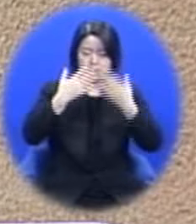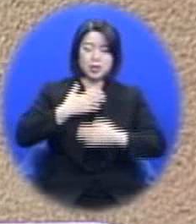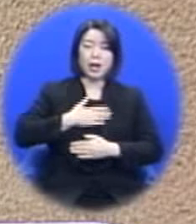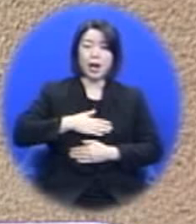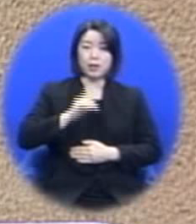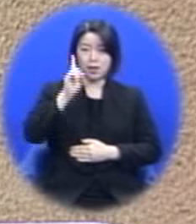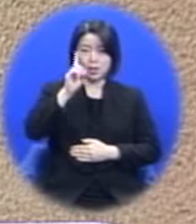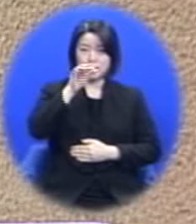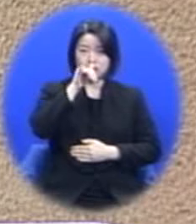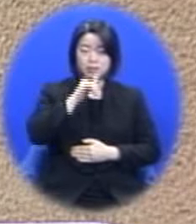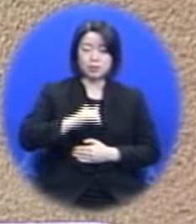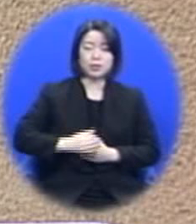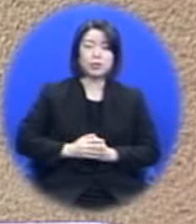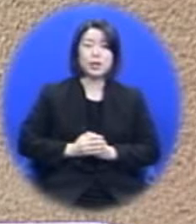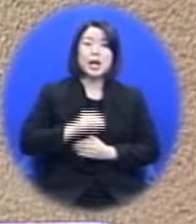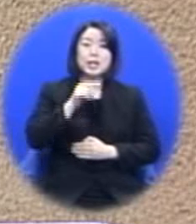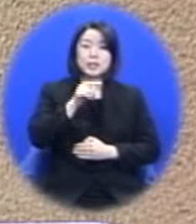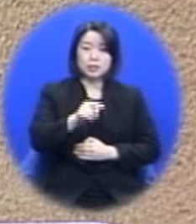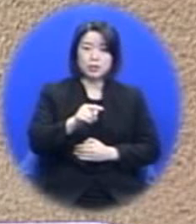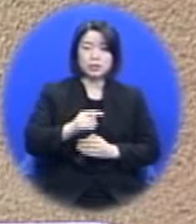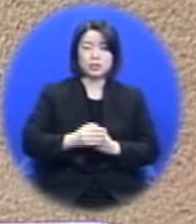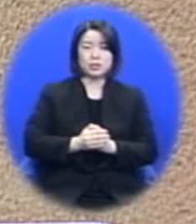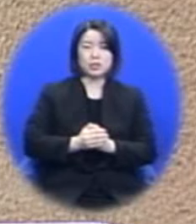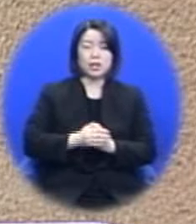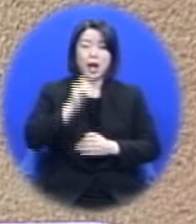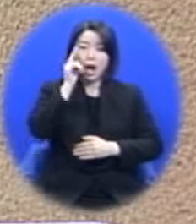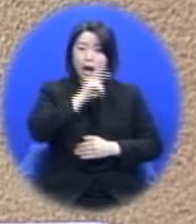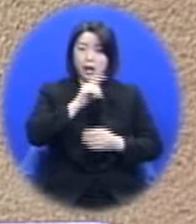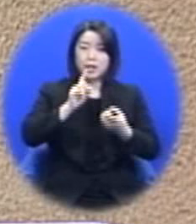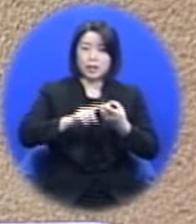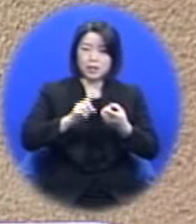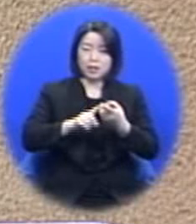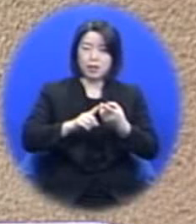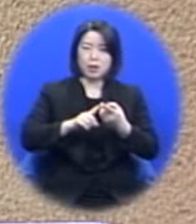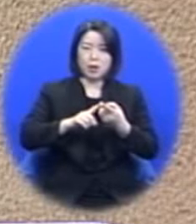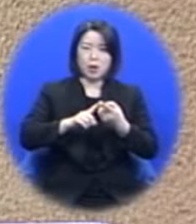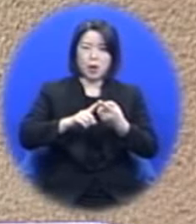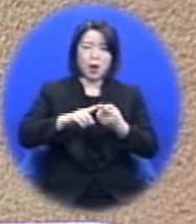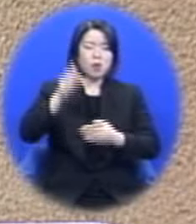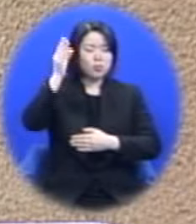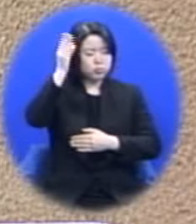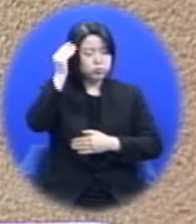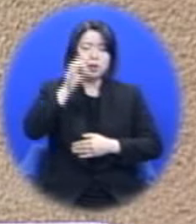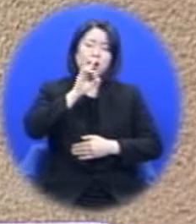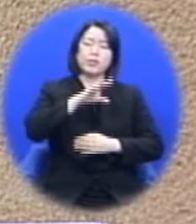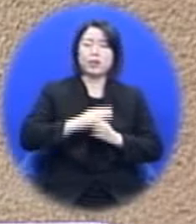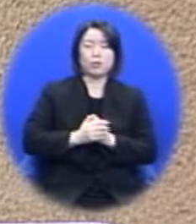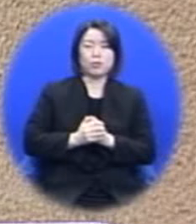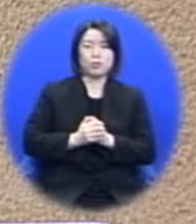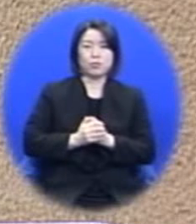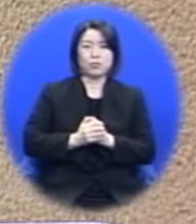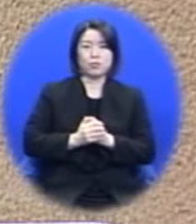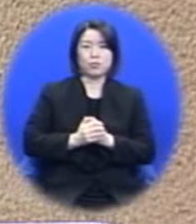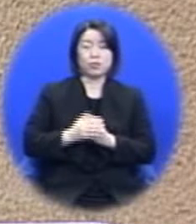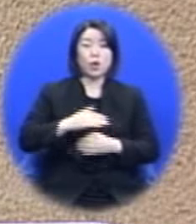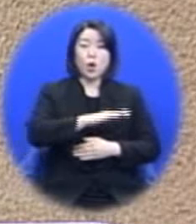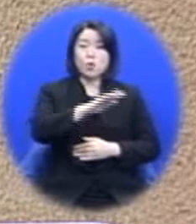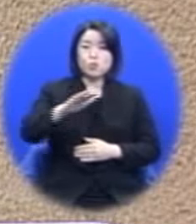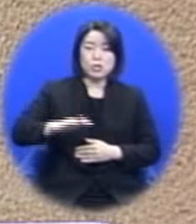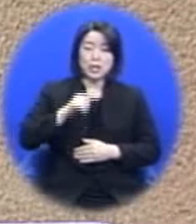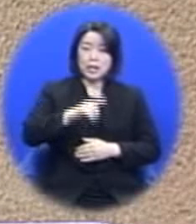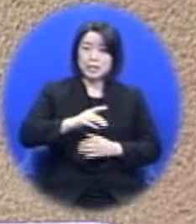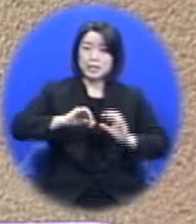하나 있습니다. 그것은 악에 대하여 무지하면 안 된다는 겁니다. 우리가 이